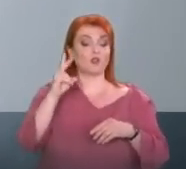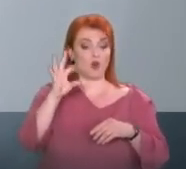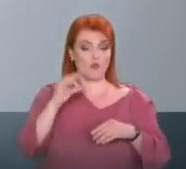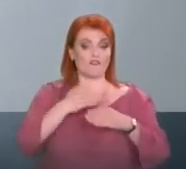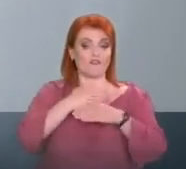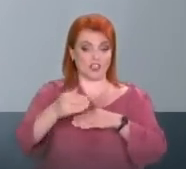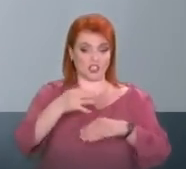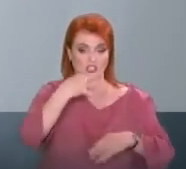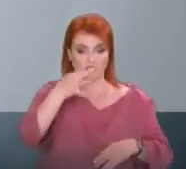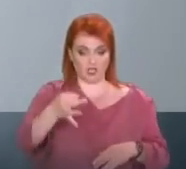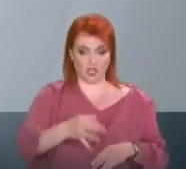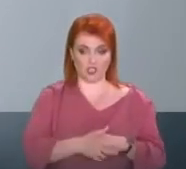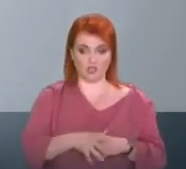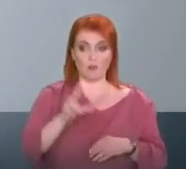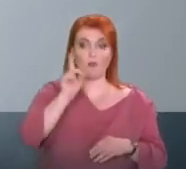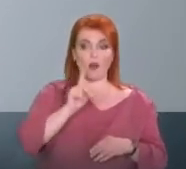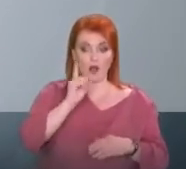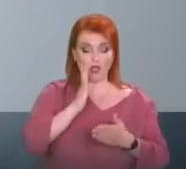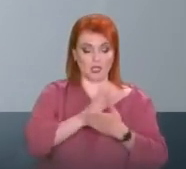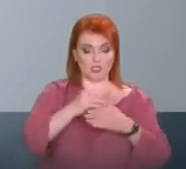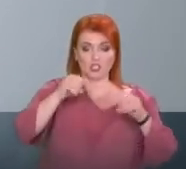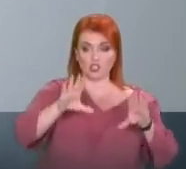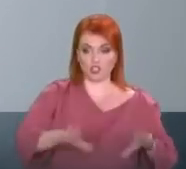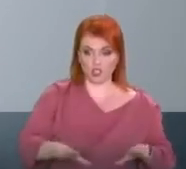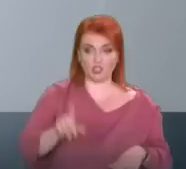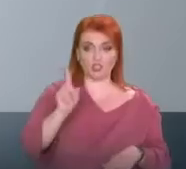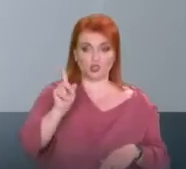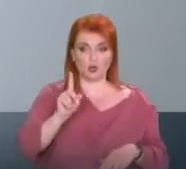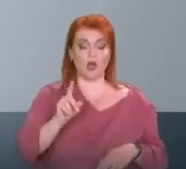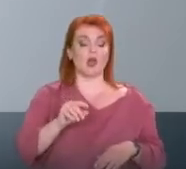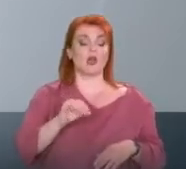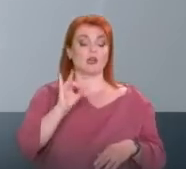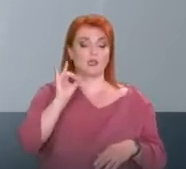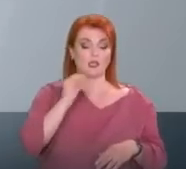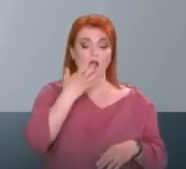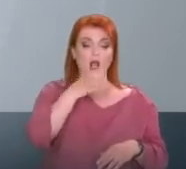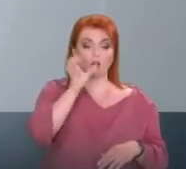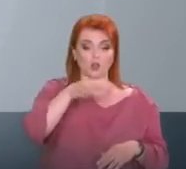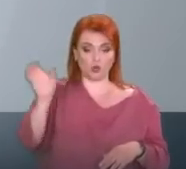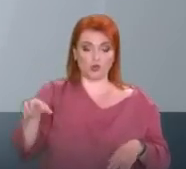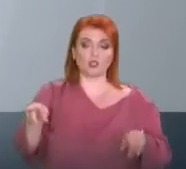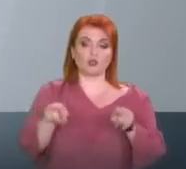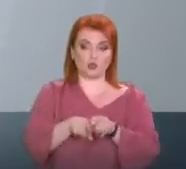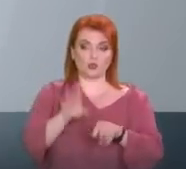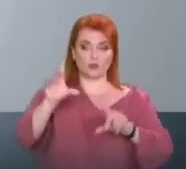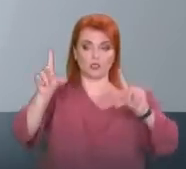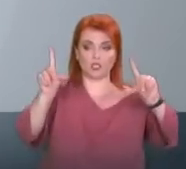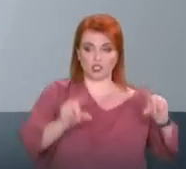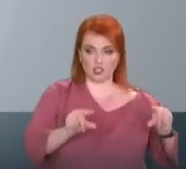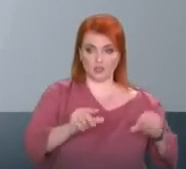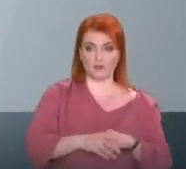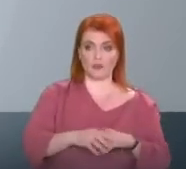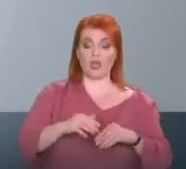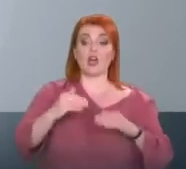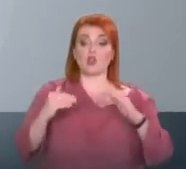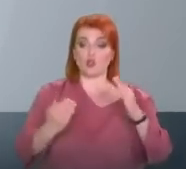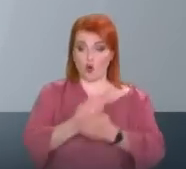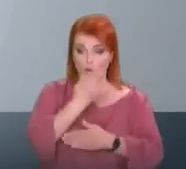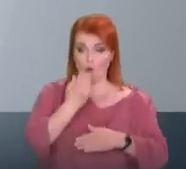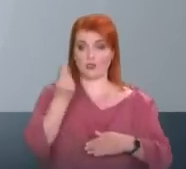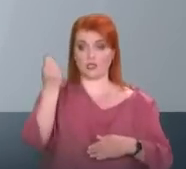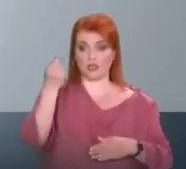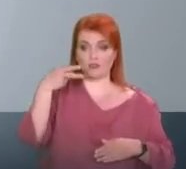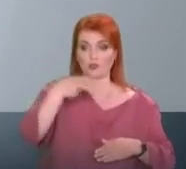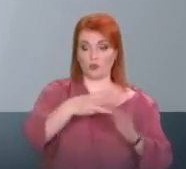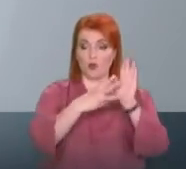o gigacalorie va scădea de la 3577 de lei, cât este în prezent, la 2873 de lei, iar în municipiul